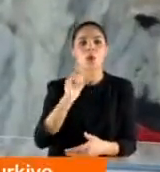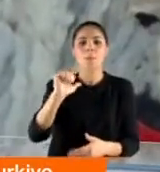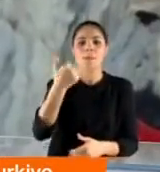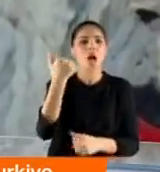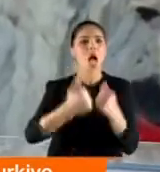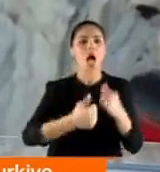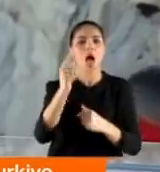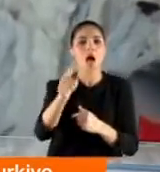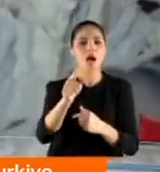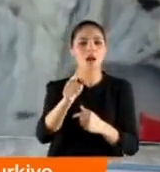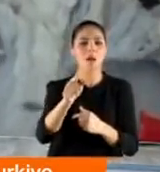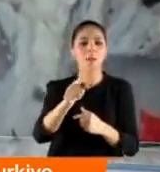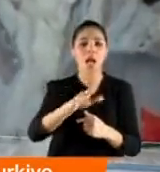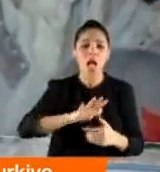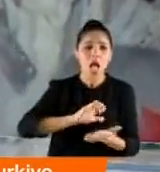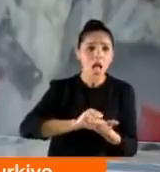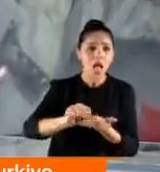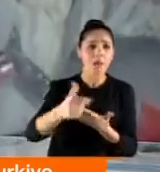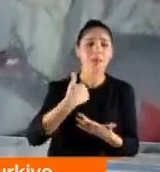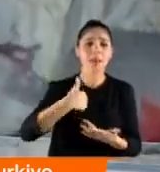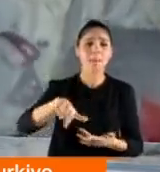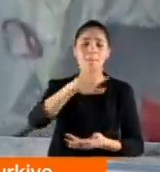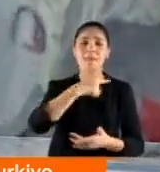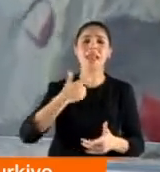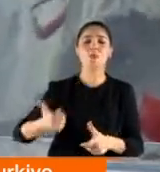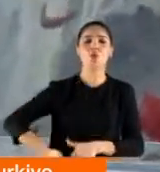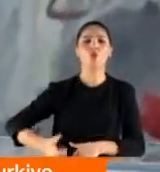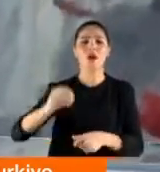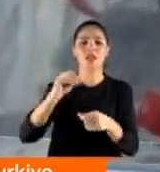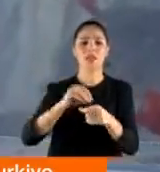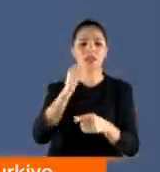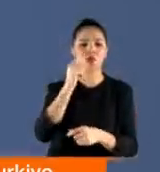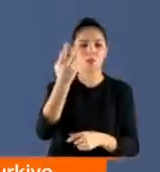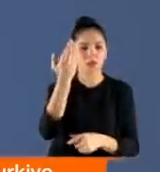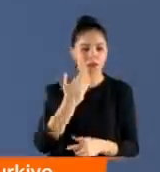otomobiller ve hepsi bizim güvenliğimiz için.